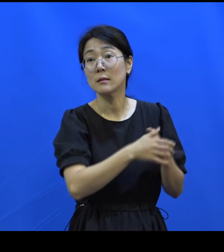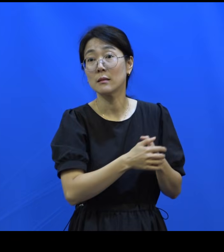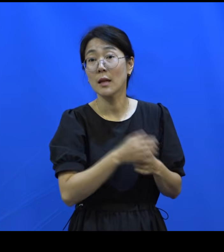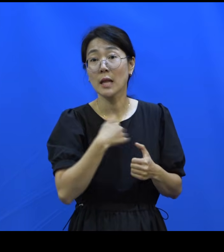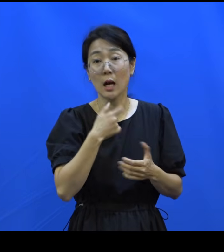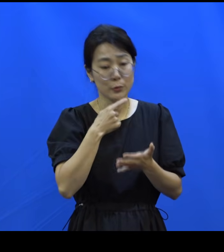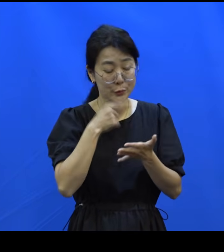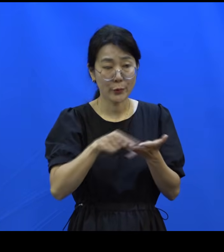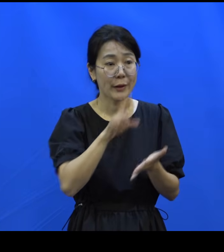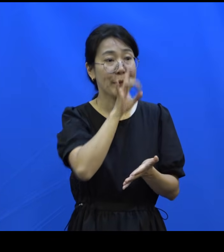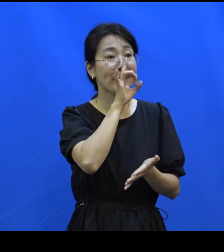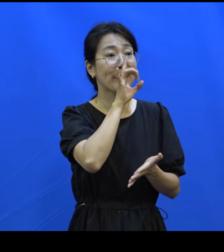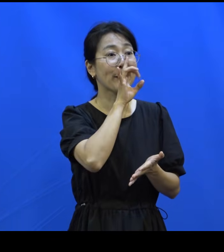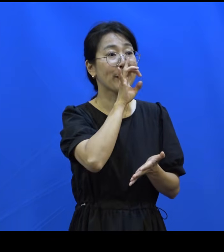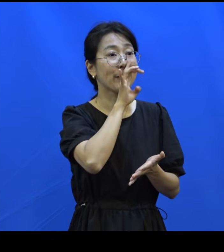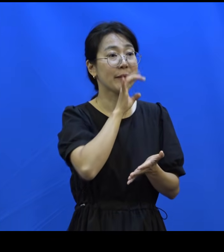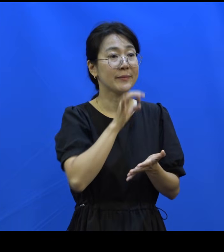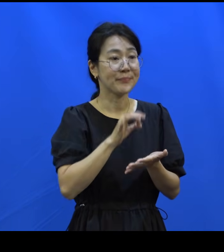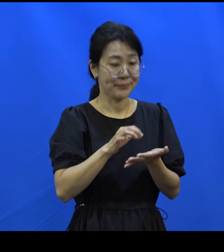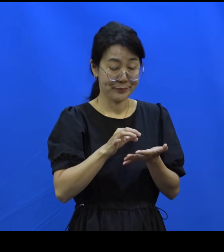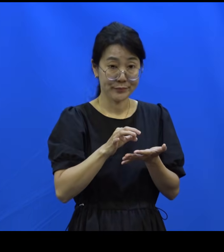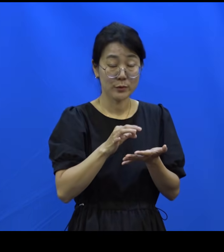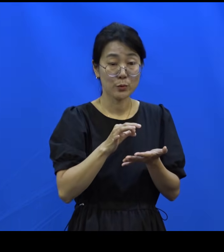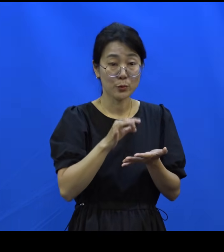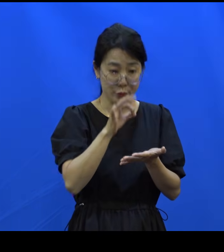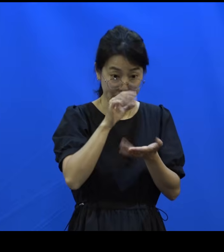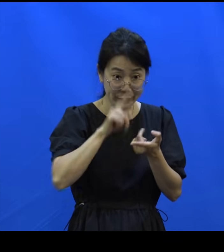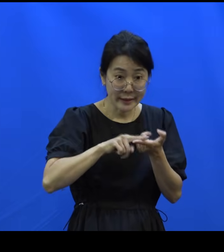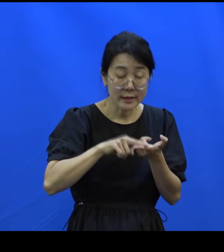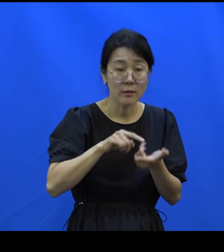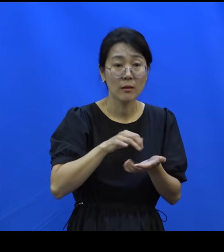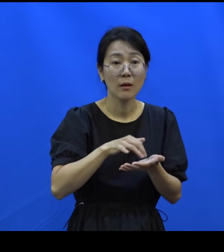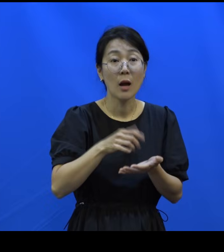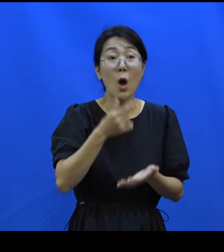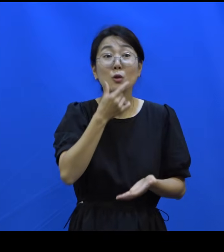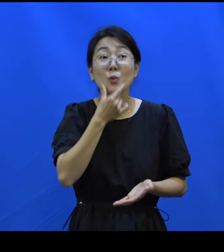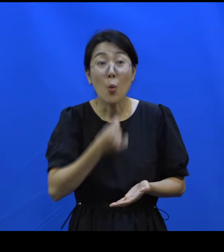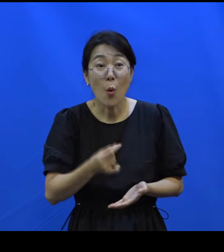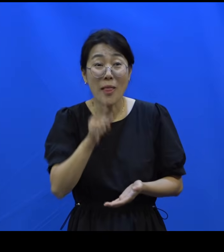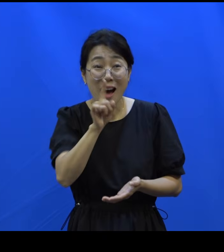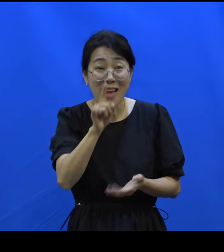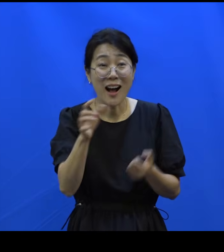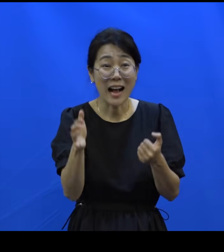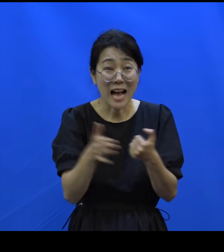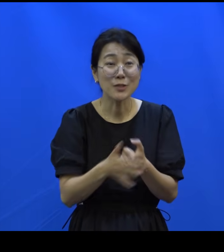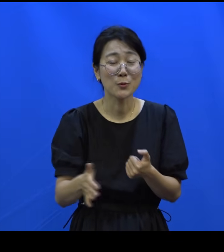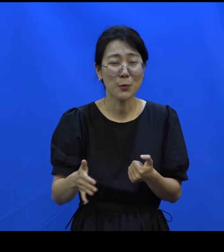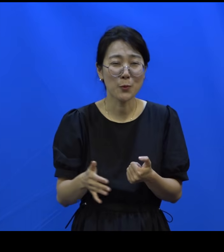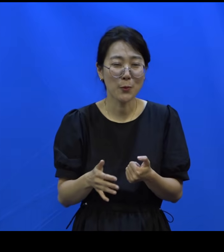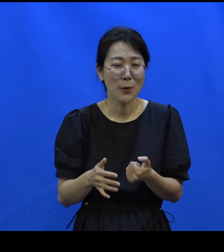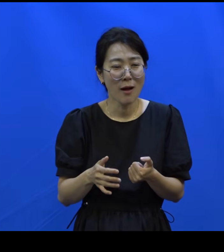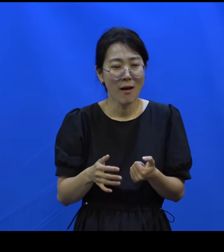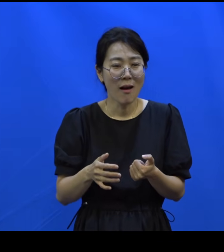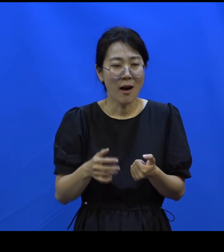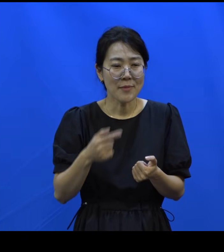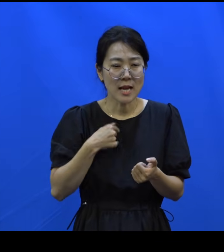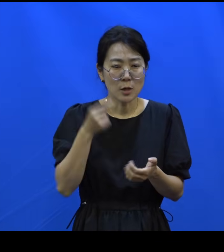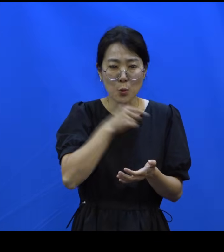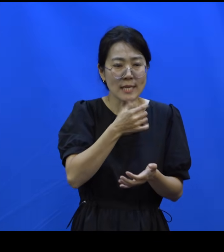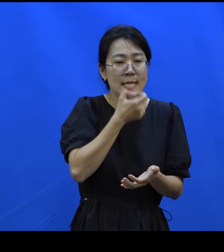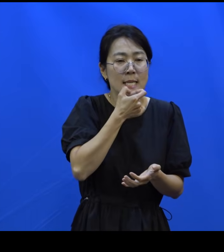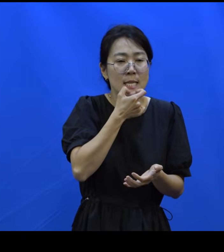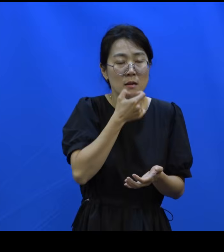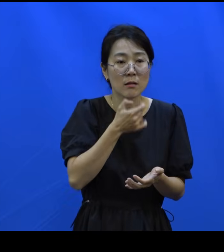두고 다투는 현장은 무섭죠, 여러분. 속옷 하나 가지고도 혈투를 벌이는 세상, 오늘날 세상이